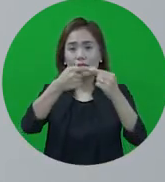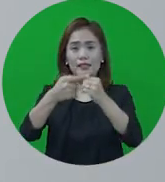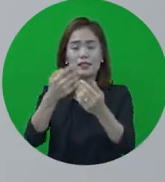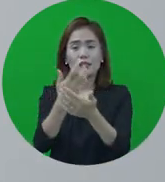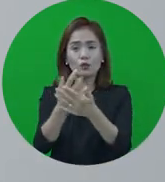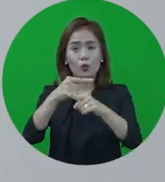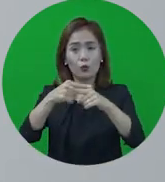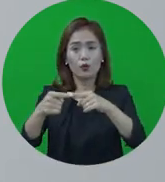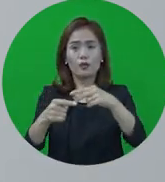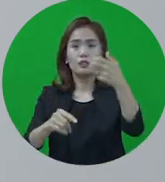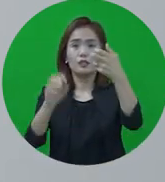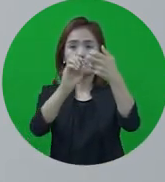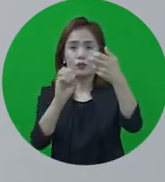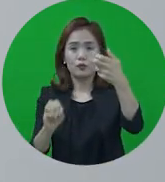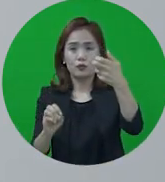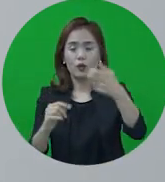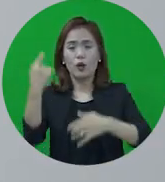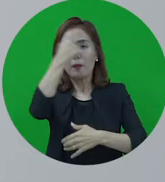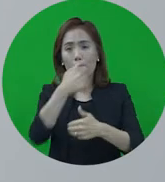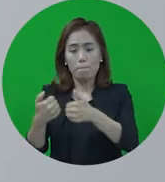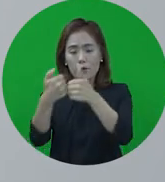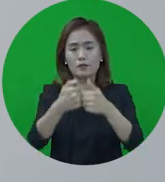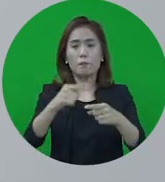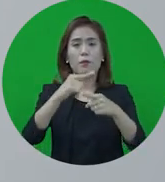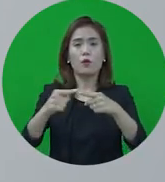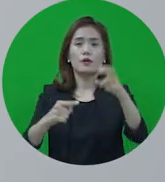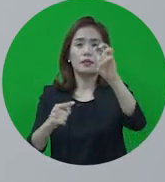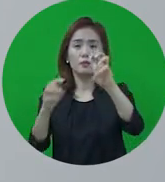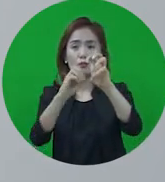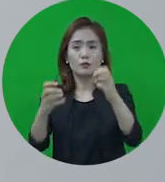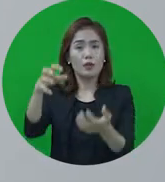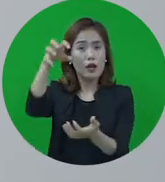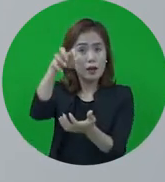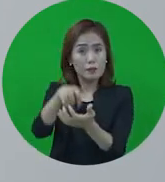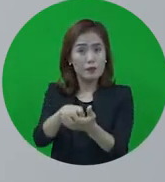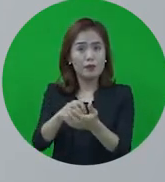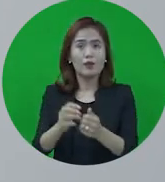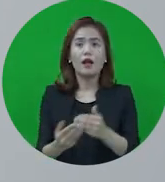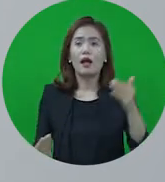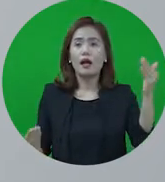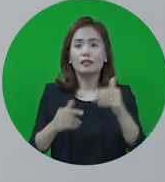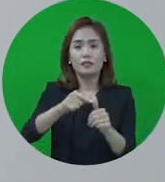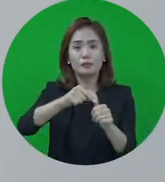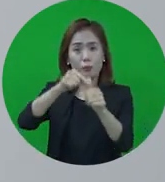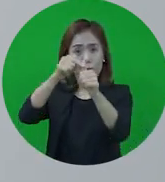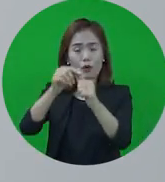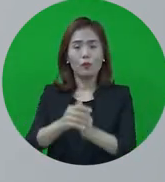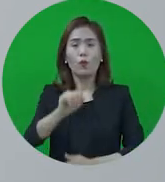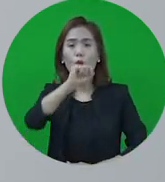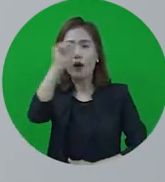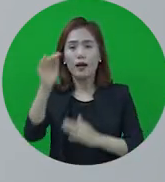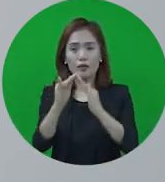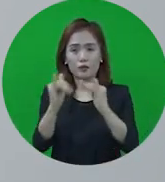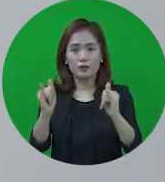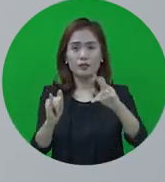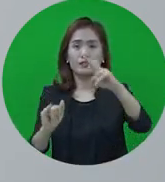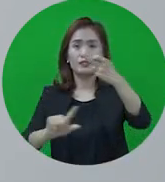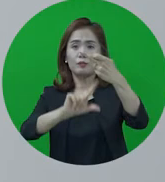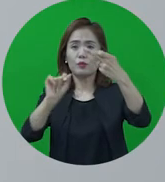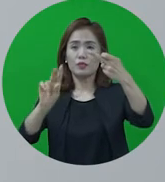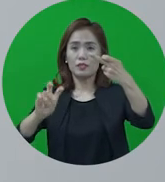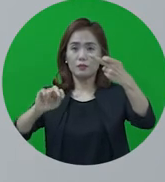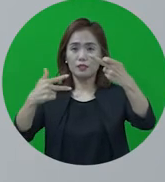그 후 1단계 서류평가 70%와 면접평가 30%를 합산하여 학생을 선발하며 합격자는